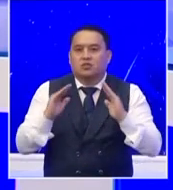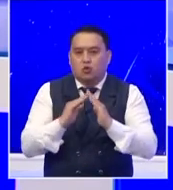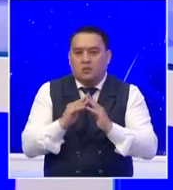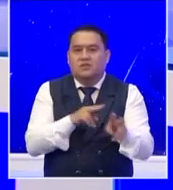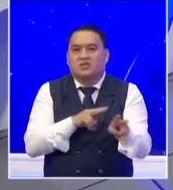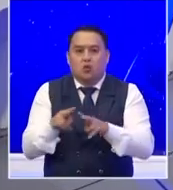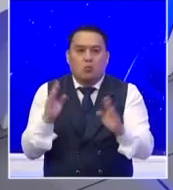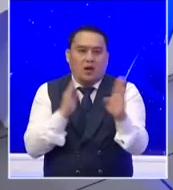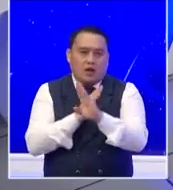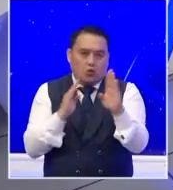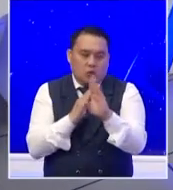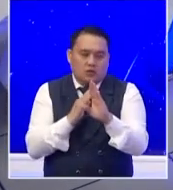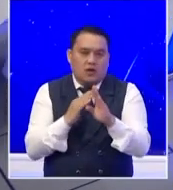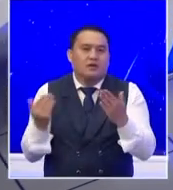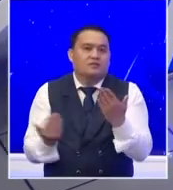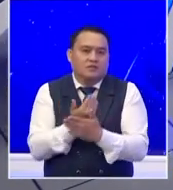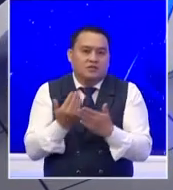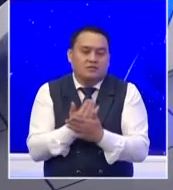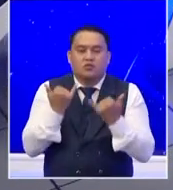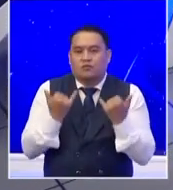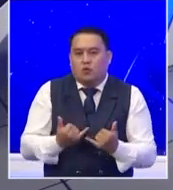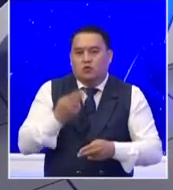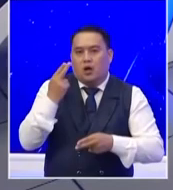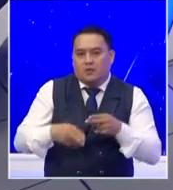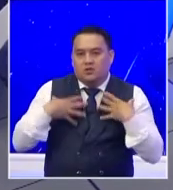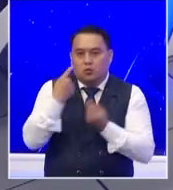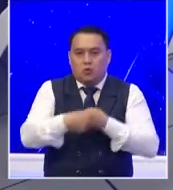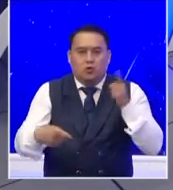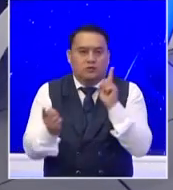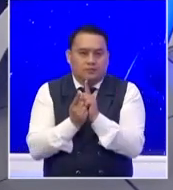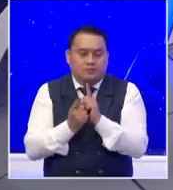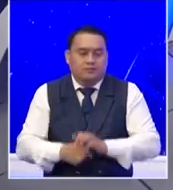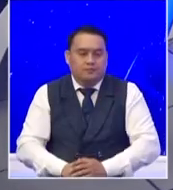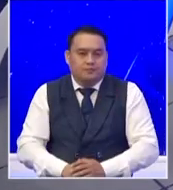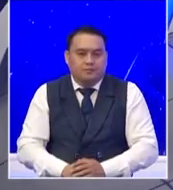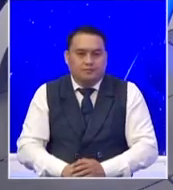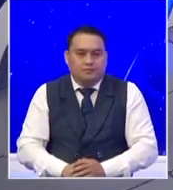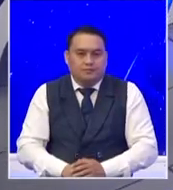за прогнозом. Это была вся информация к этому часу. Спасибо за внимание. До свидания.